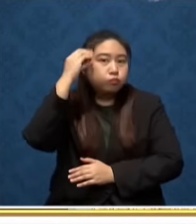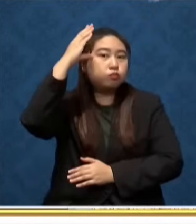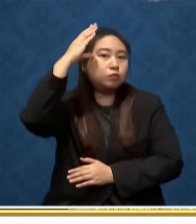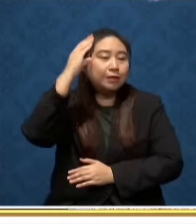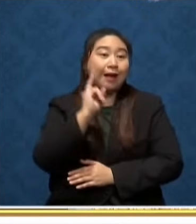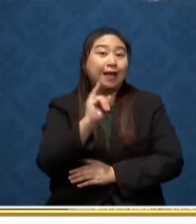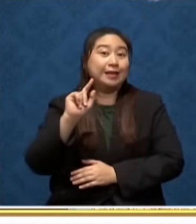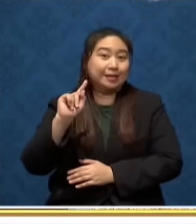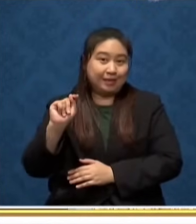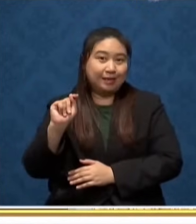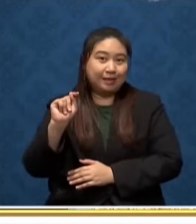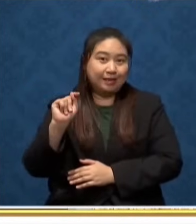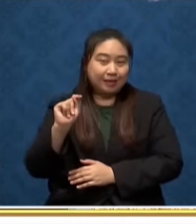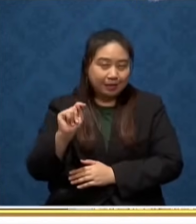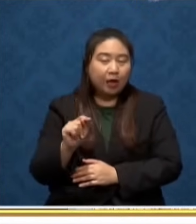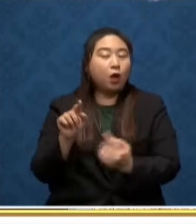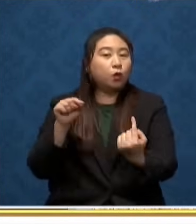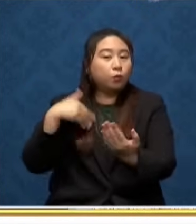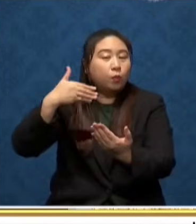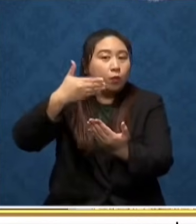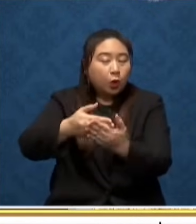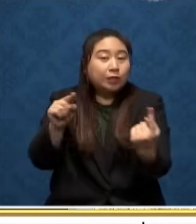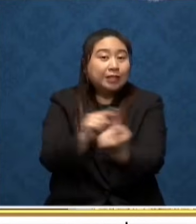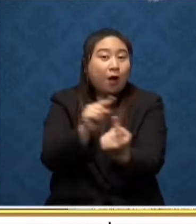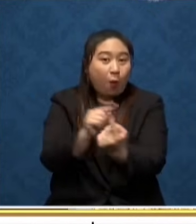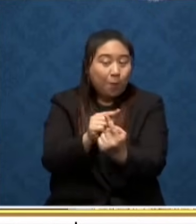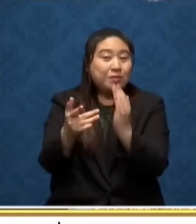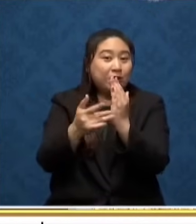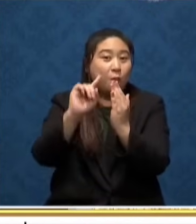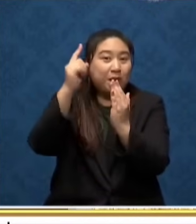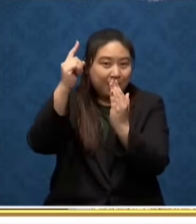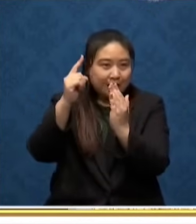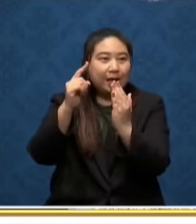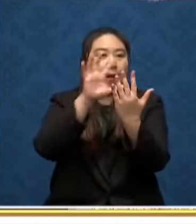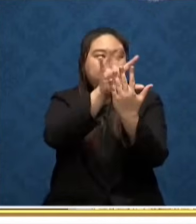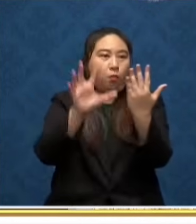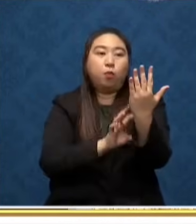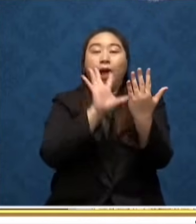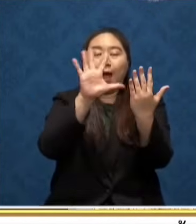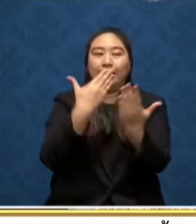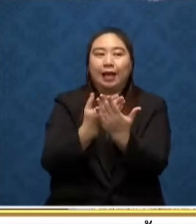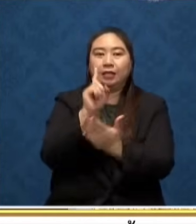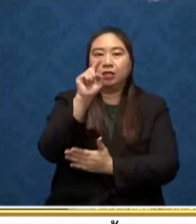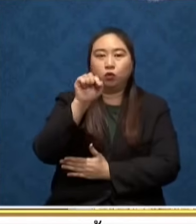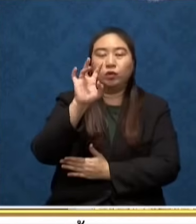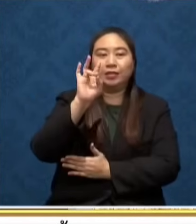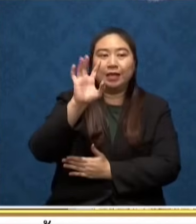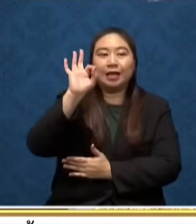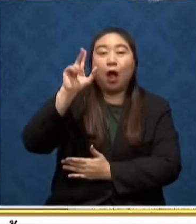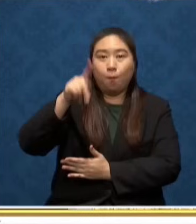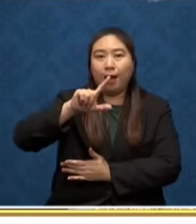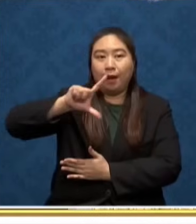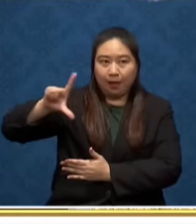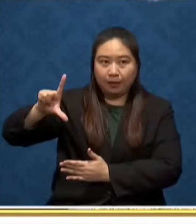นเทศสู่สังคมดิจิตอล5ภูมิภาคงบประมาณ 1.79,000 ล้านบาท